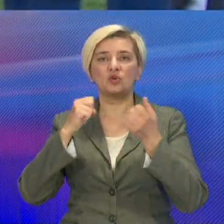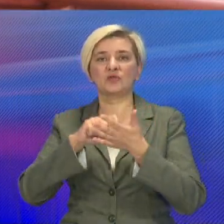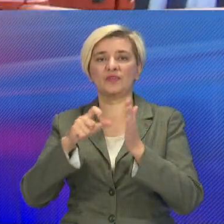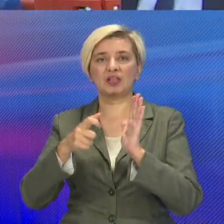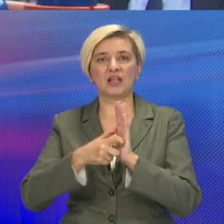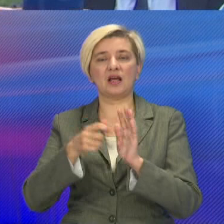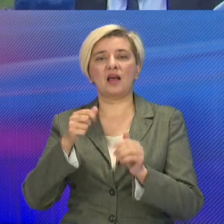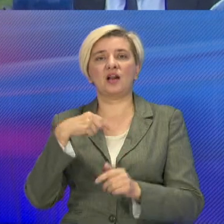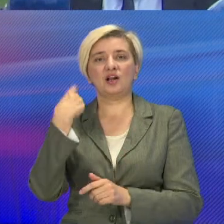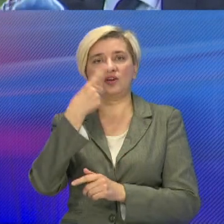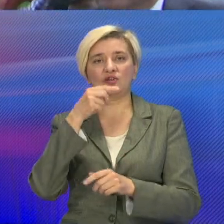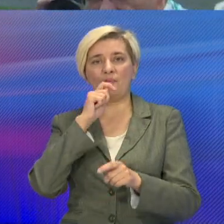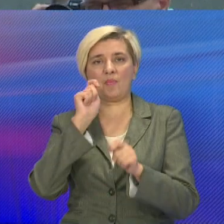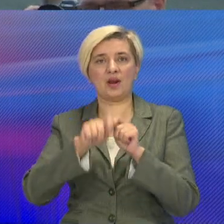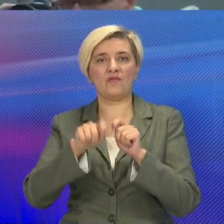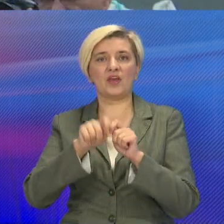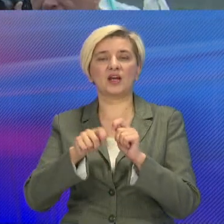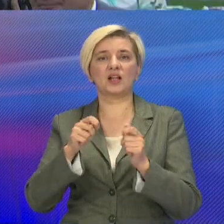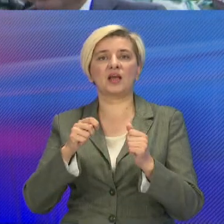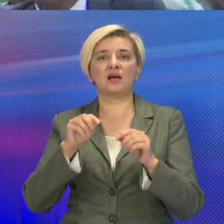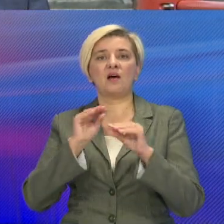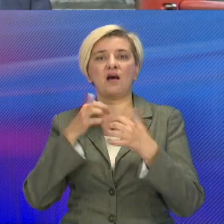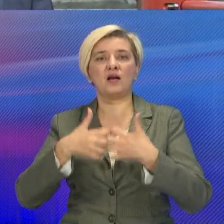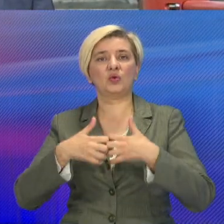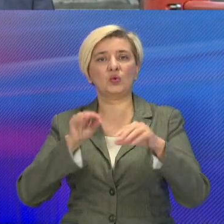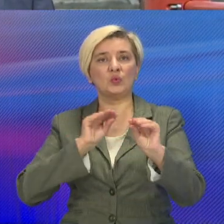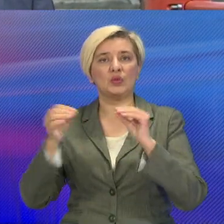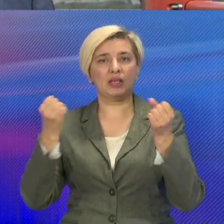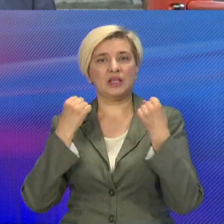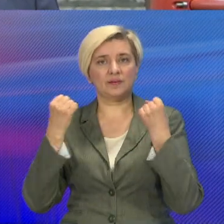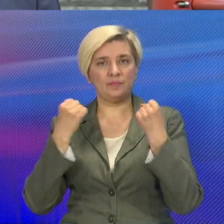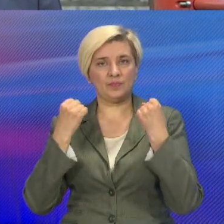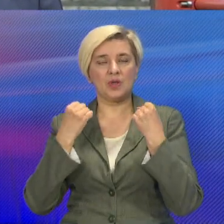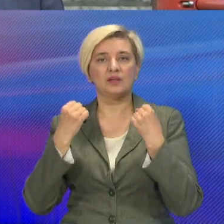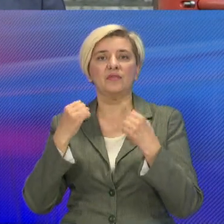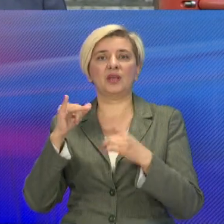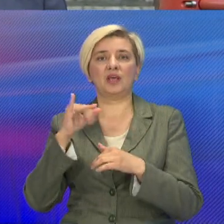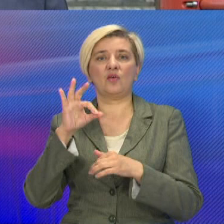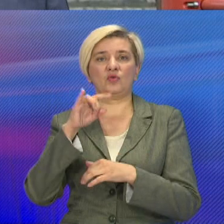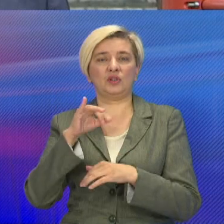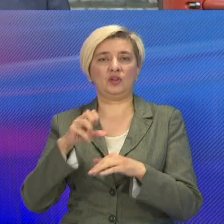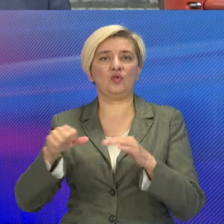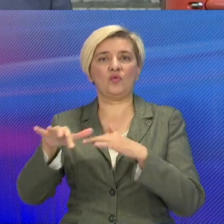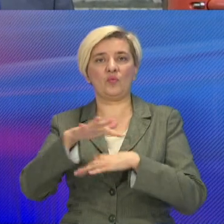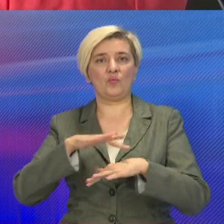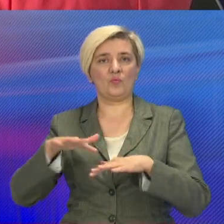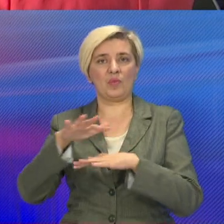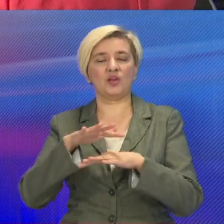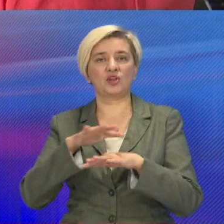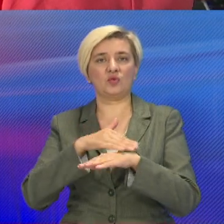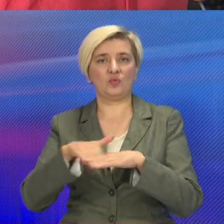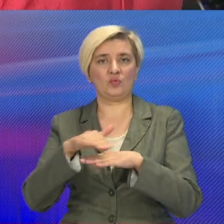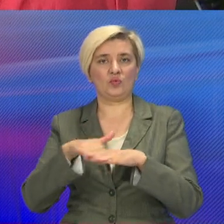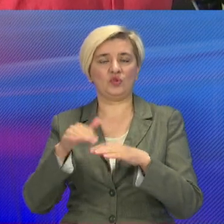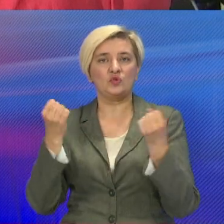для занятков физической культурой и спортом у городской школе, а у Астрынской – вуличную спортпляцовку. До слова, эта поездка